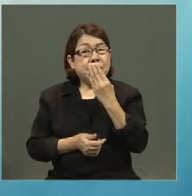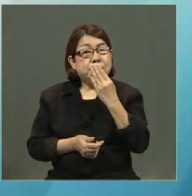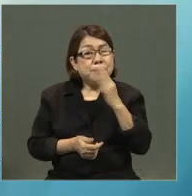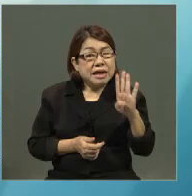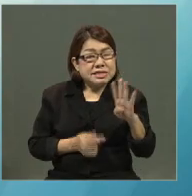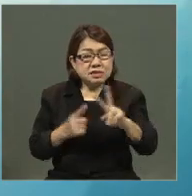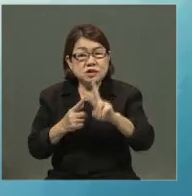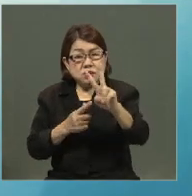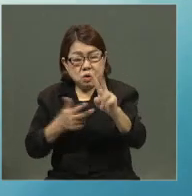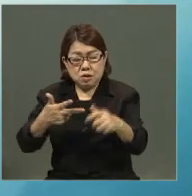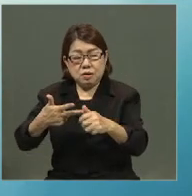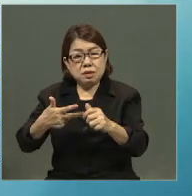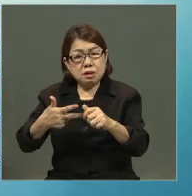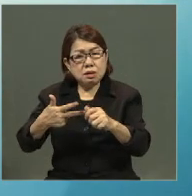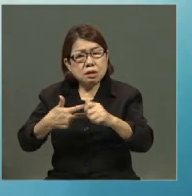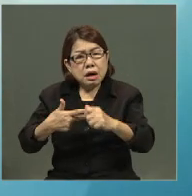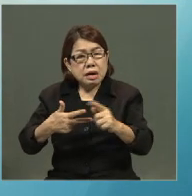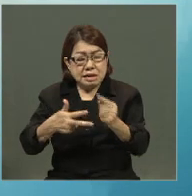อยู่นะครับสองล้านสองแสนกว่าแล้วก็รายใหม่อันนี้รองจากบราซิลนะครับบางซิปอันดับ2